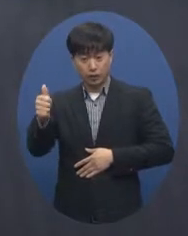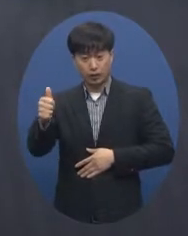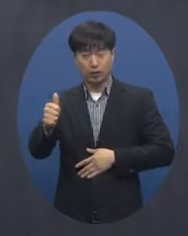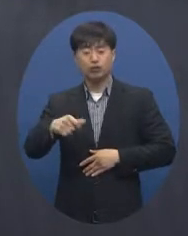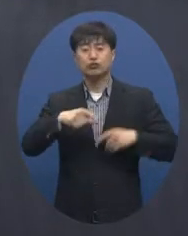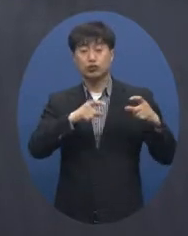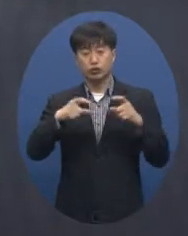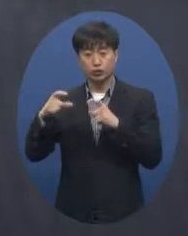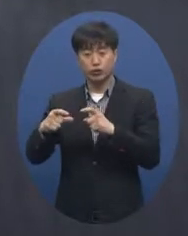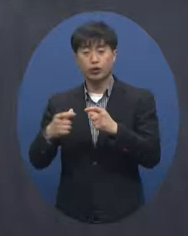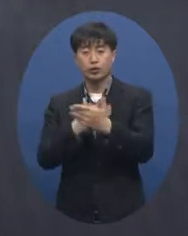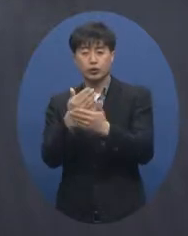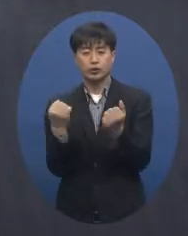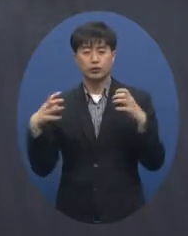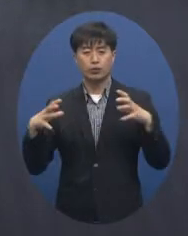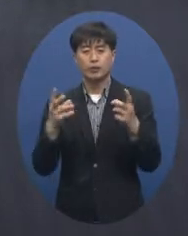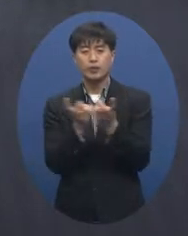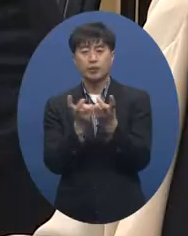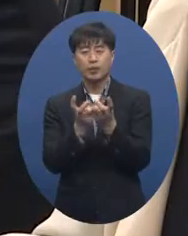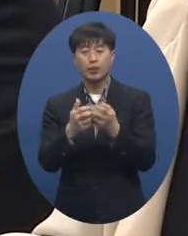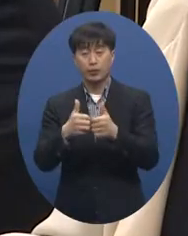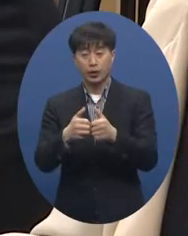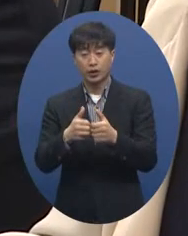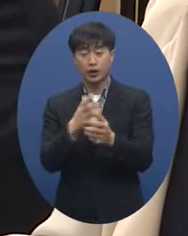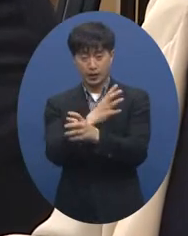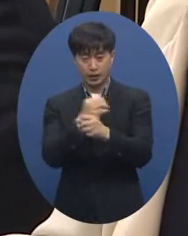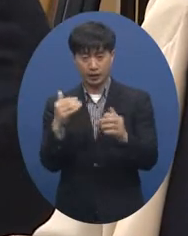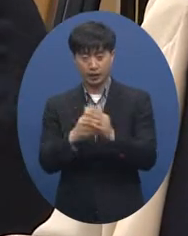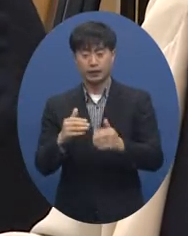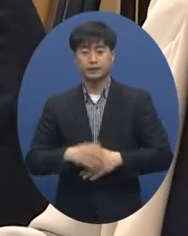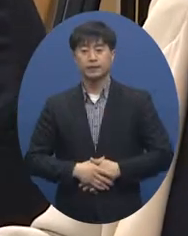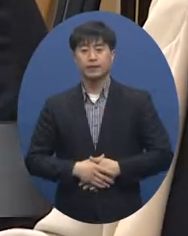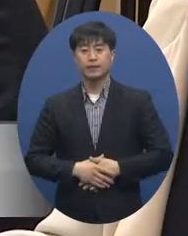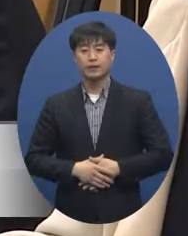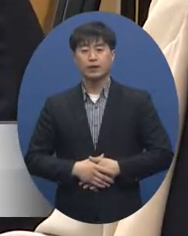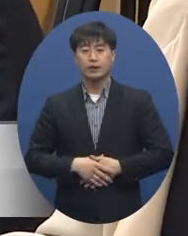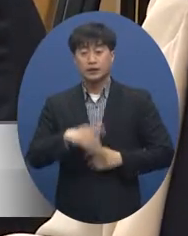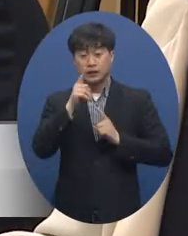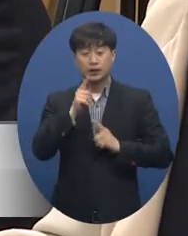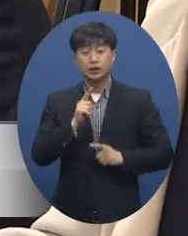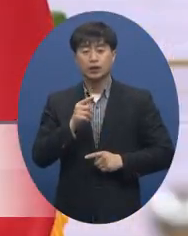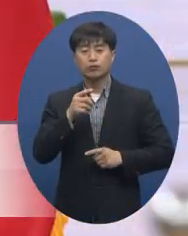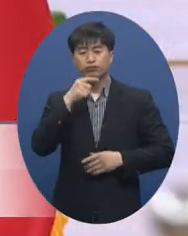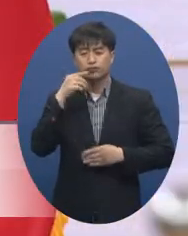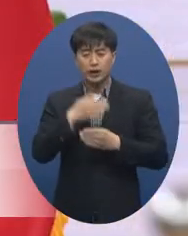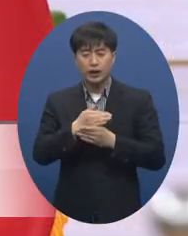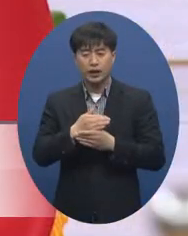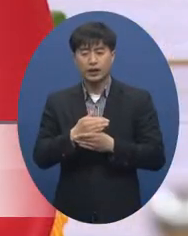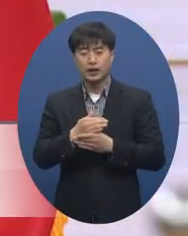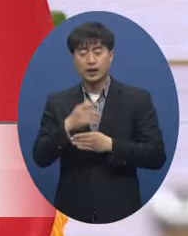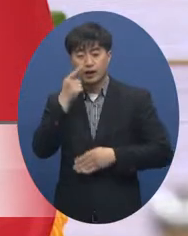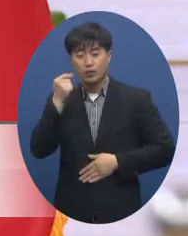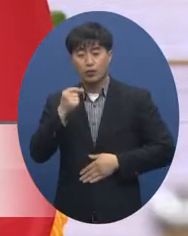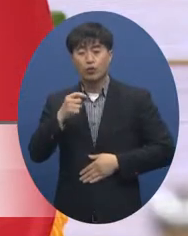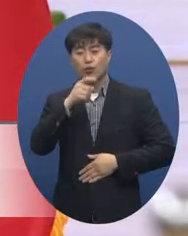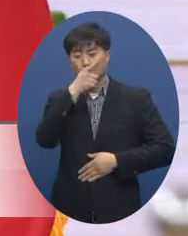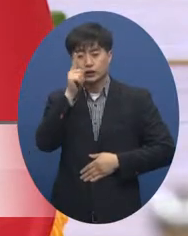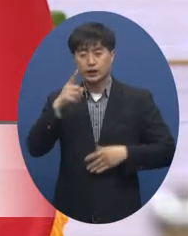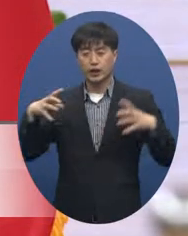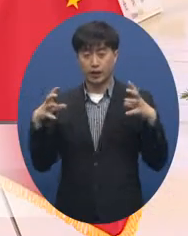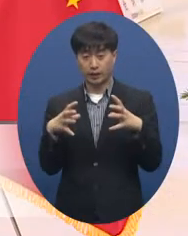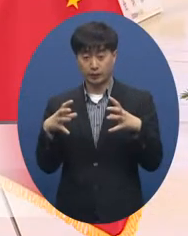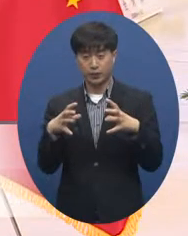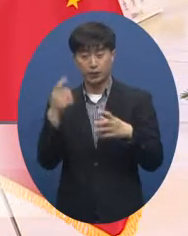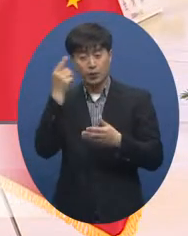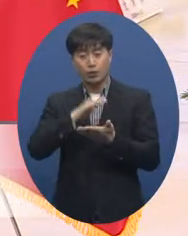두 지역의 교류 협력 방안을 논의하고 업무 협약을 체결했습니다. 이 지사는 북한과 일본, 몽골, 러시아를 합친 평화